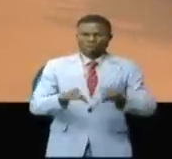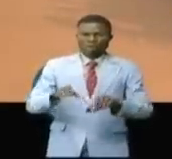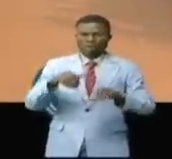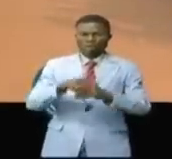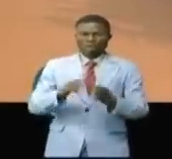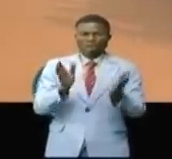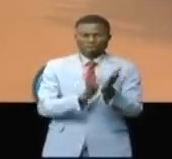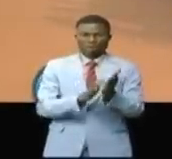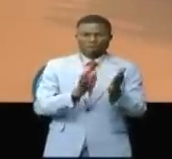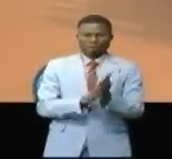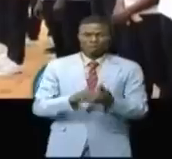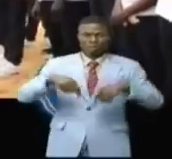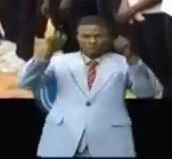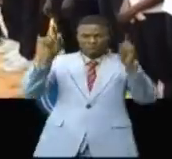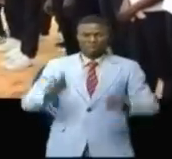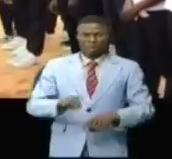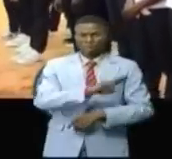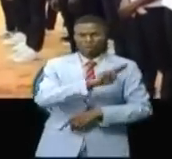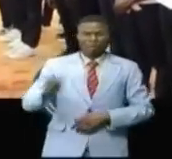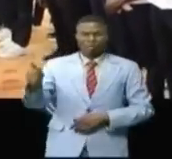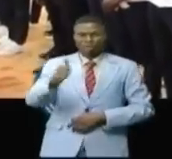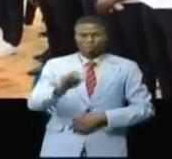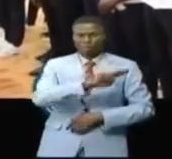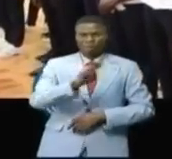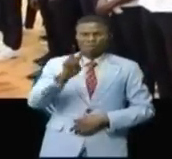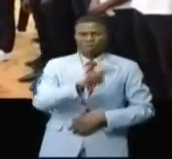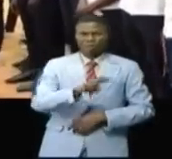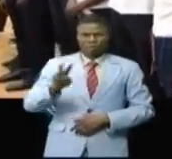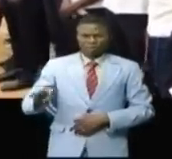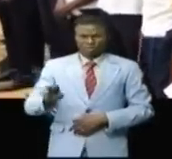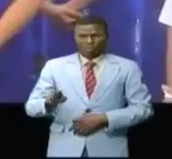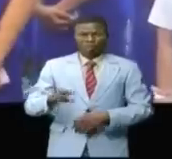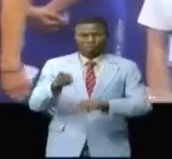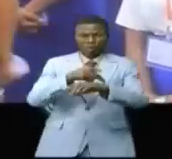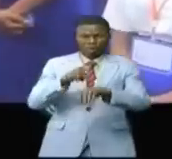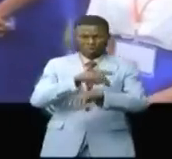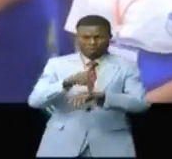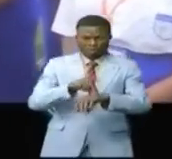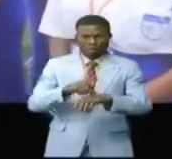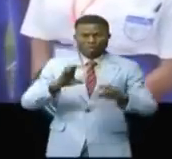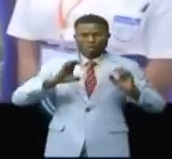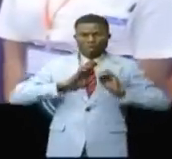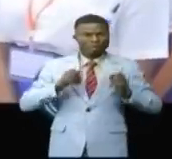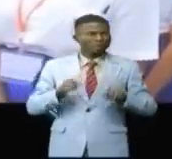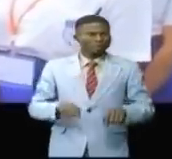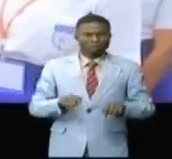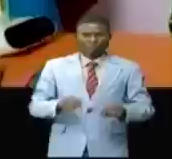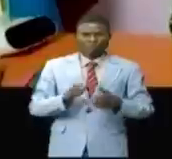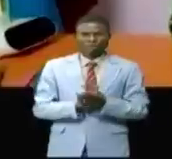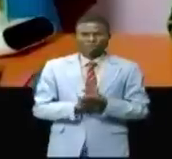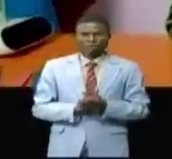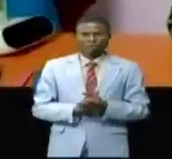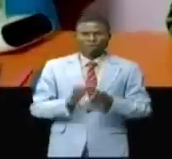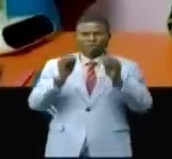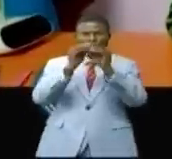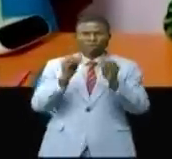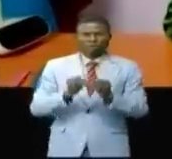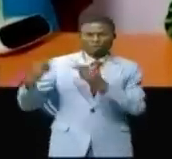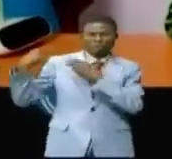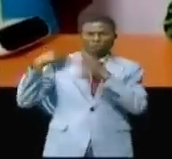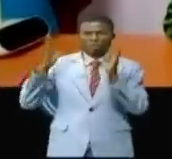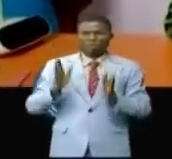de l'année qui vient de s'achever pendant cette période des vacances la totale responsabilité